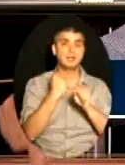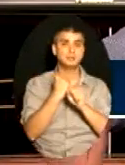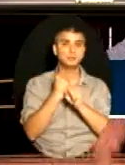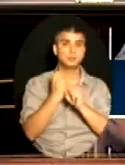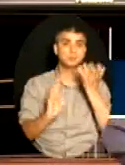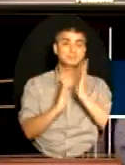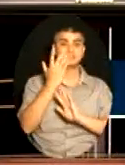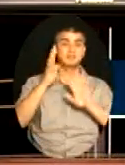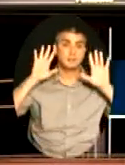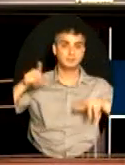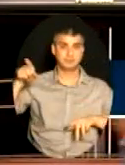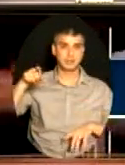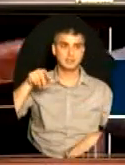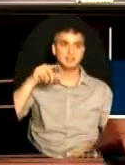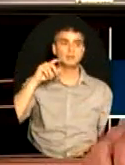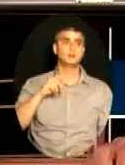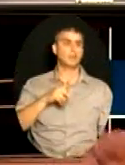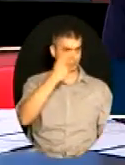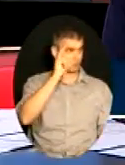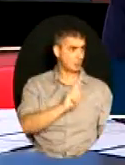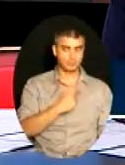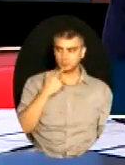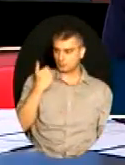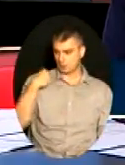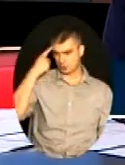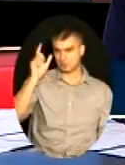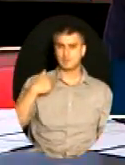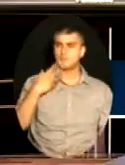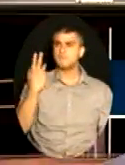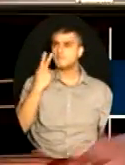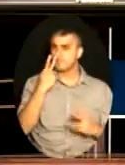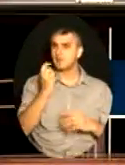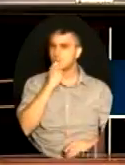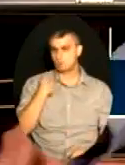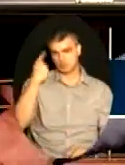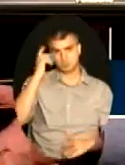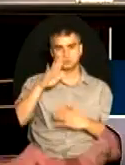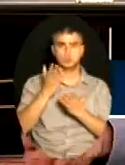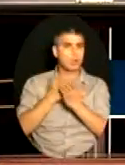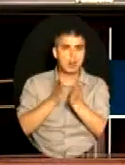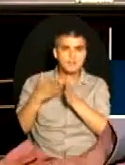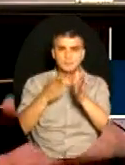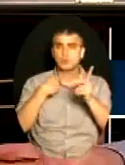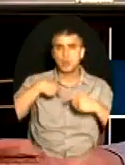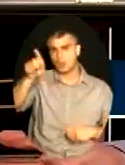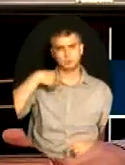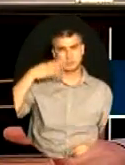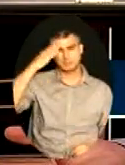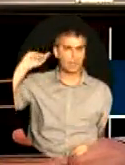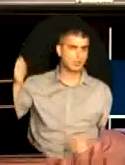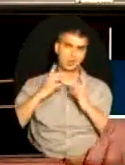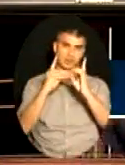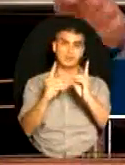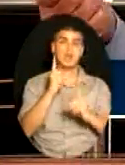את השריפה במסגד בטובא זנגריה. אני יודע, אתה יודע מי הם? בוודאי שאני יודע, מודיעינית אני יודע, יש לי את כל המסלול שלהם, הלוך חזור אני ממכר את כל